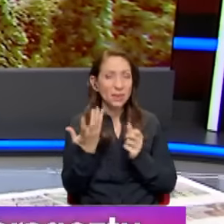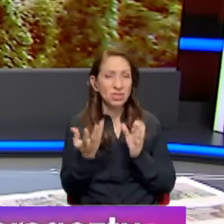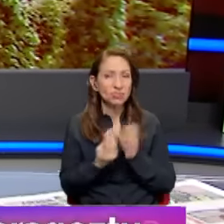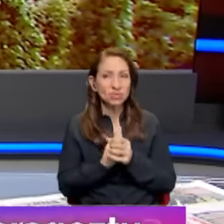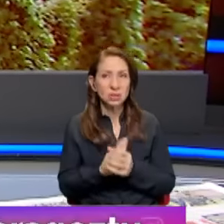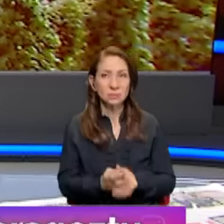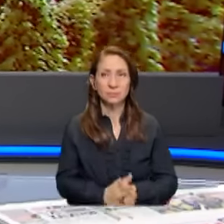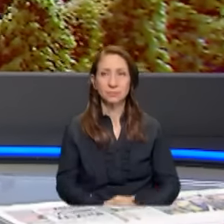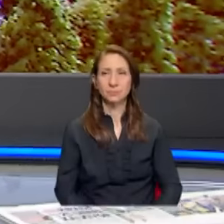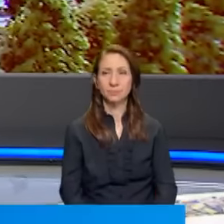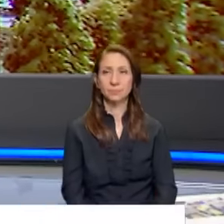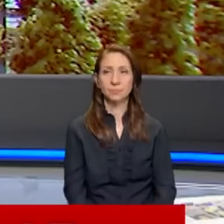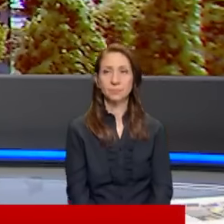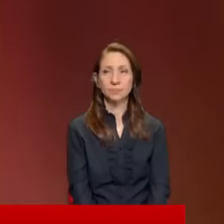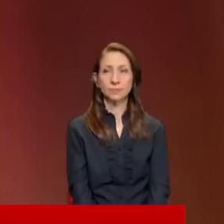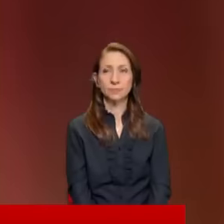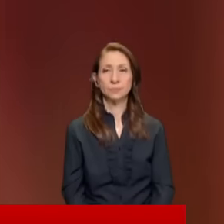ne